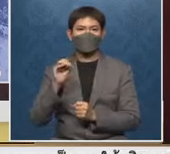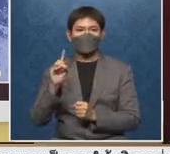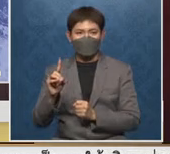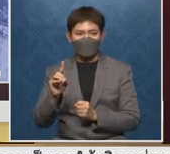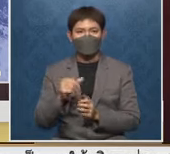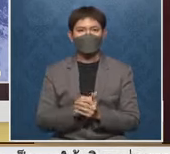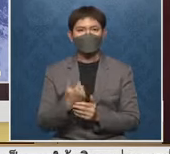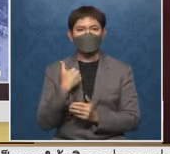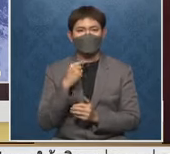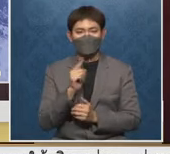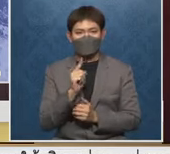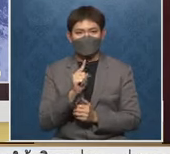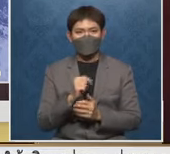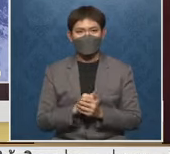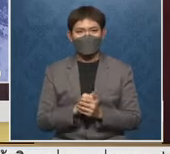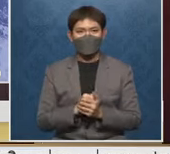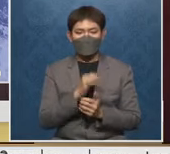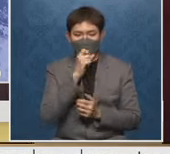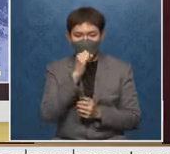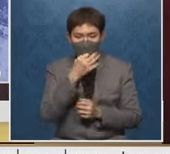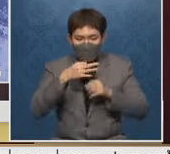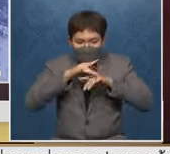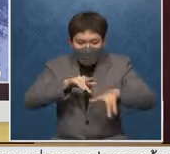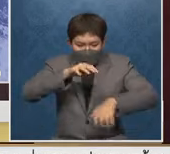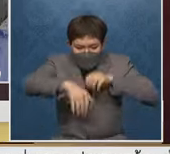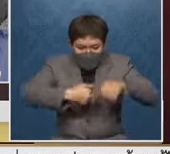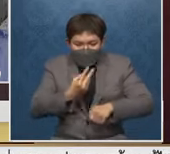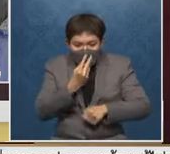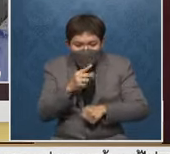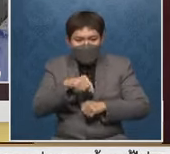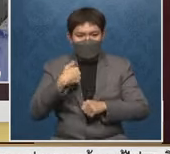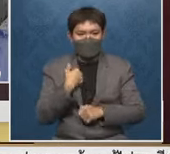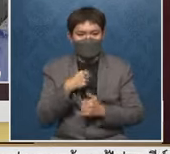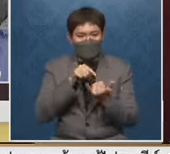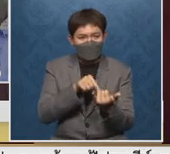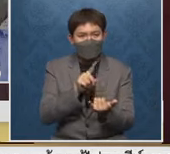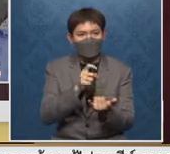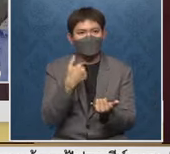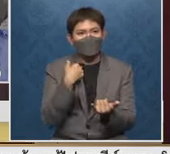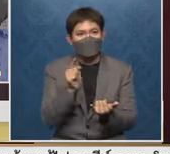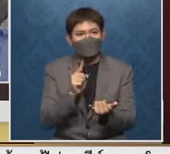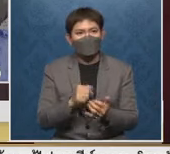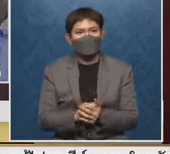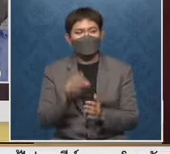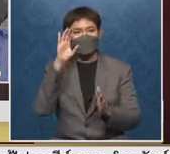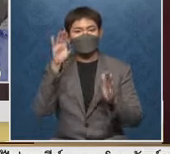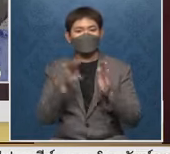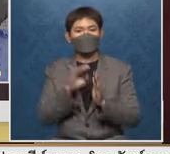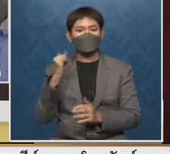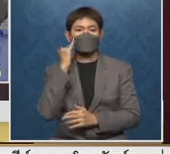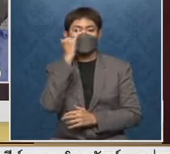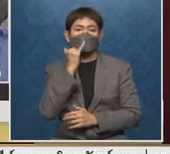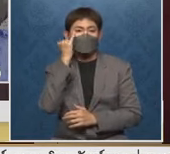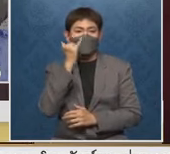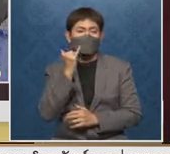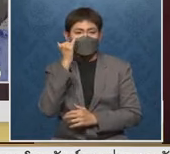2501และมีการให้งมหาศพสไลด์ถัดไปค่ะเป็นภาพของคุณย่าดิฉันเดินน